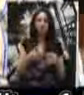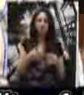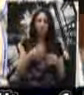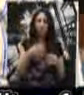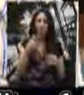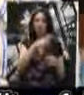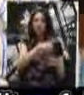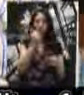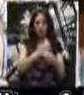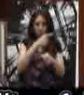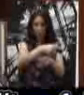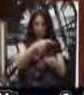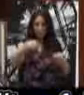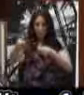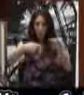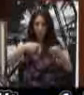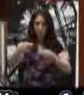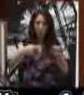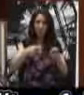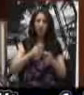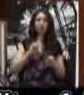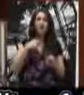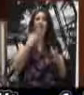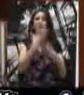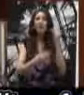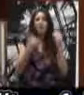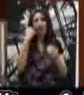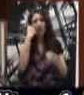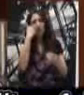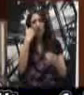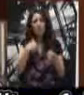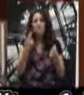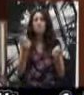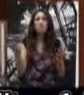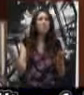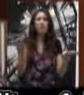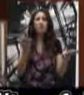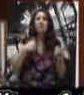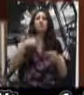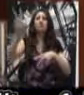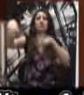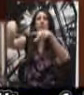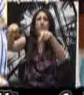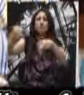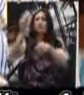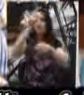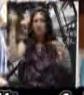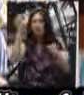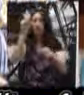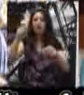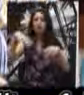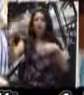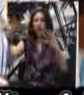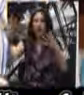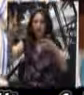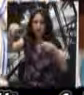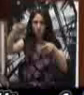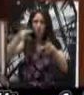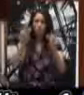شغلتك الاساسيه؟ لا مش شغلتي، اما لقيت ابني بس تعب ومش عارفه ان انا اكل نفسي ولا اكل عيالي. فقلت اجيب حاجات